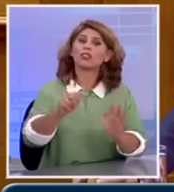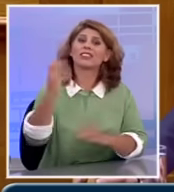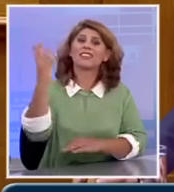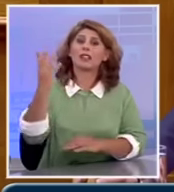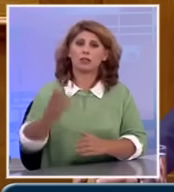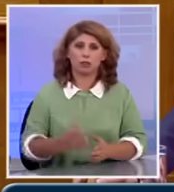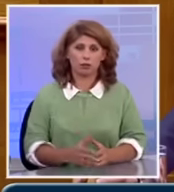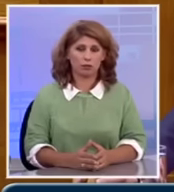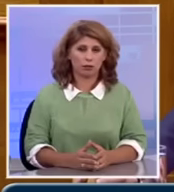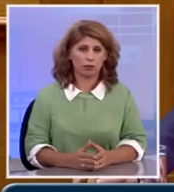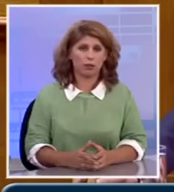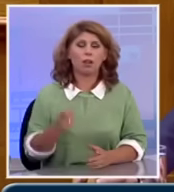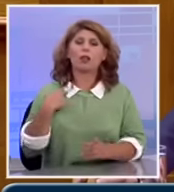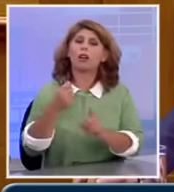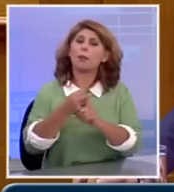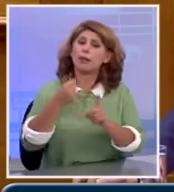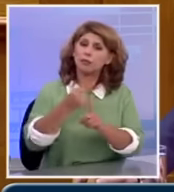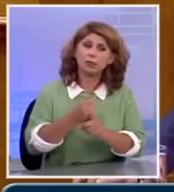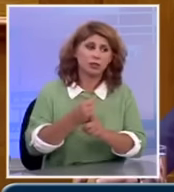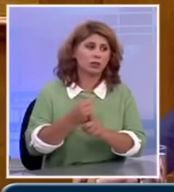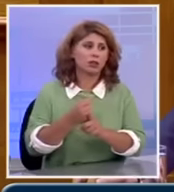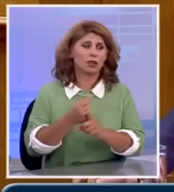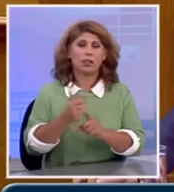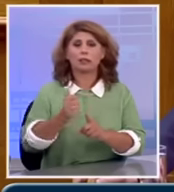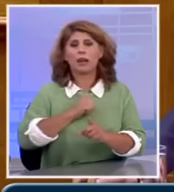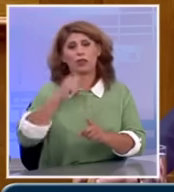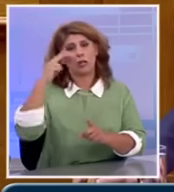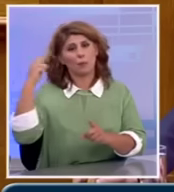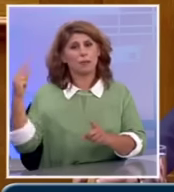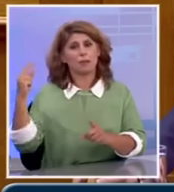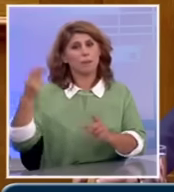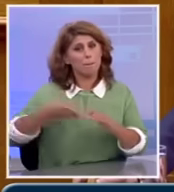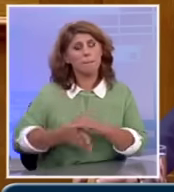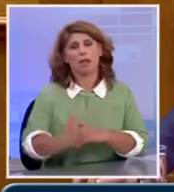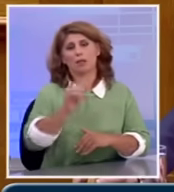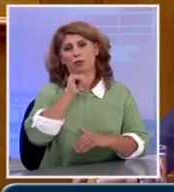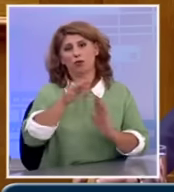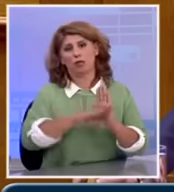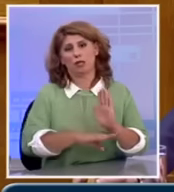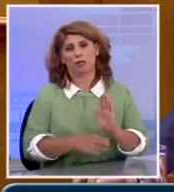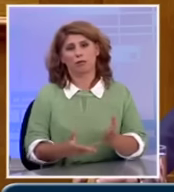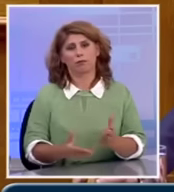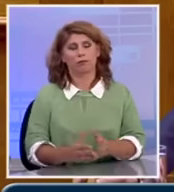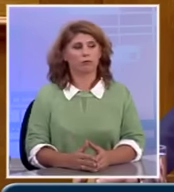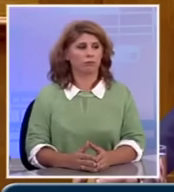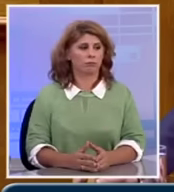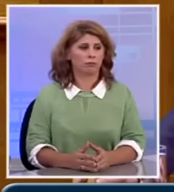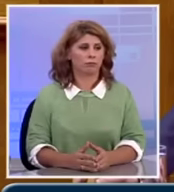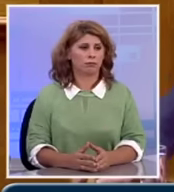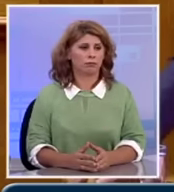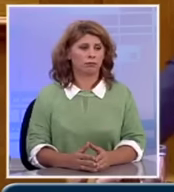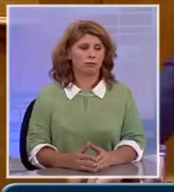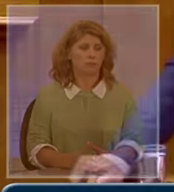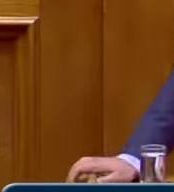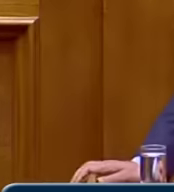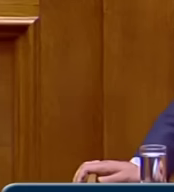1864 για να υπερασπιστείτε τα ιδιωτικά πανεπιστήμια μέσα από το σύνταγμα πράγματι για